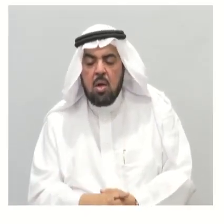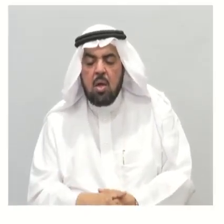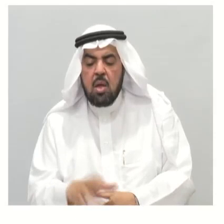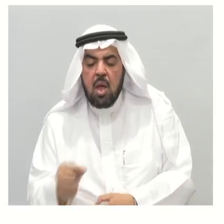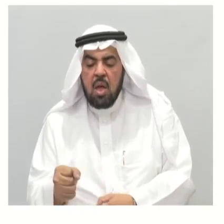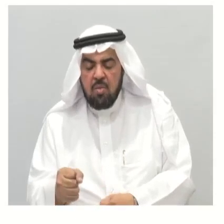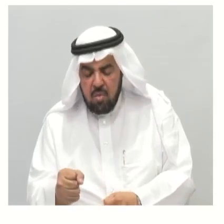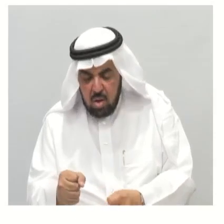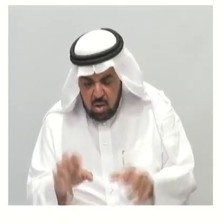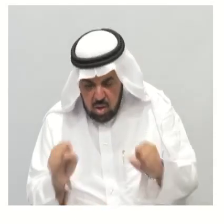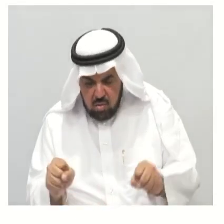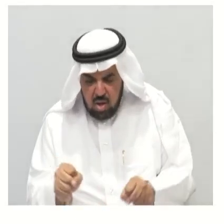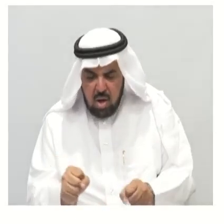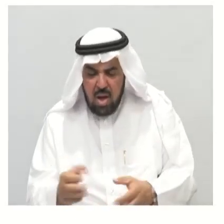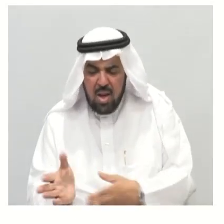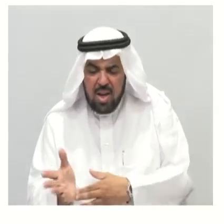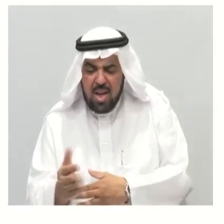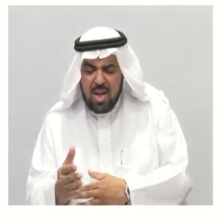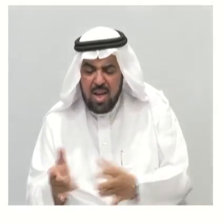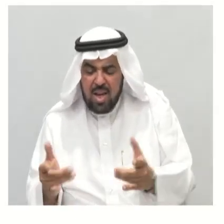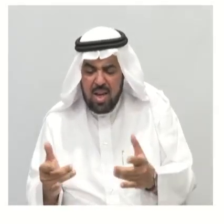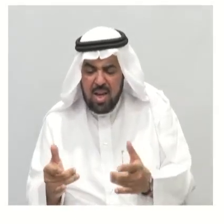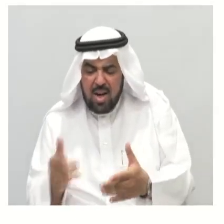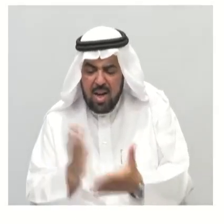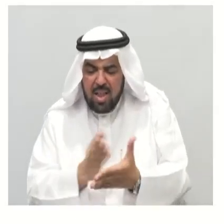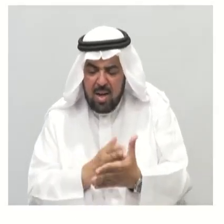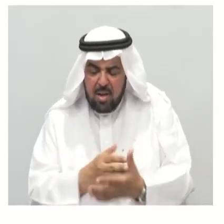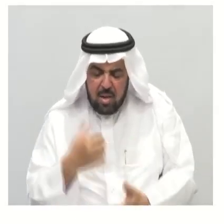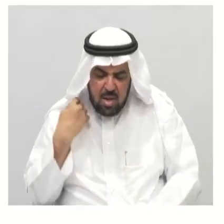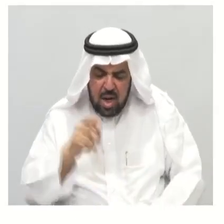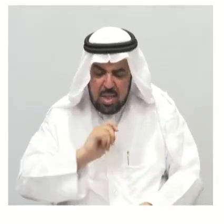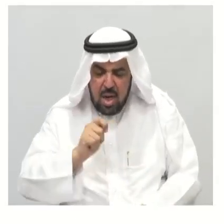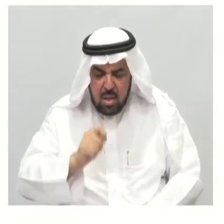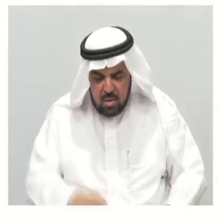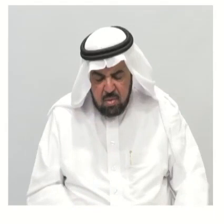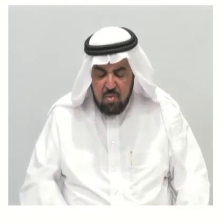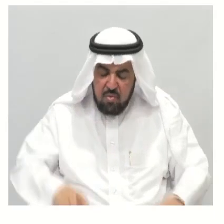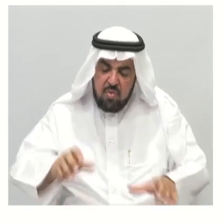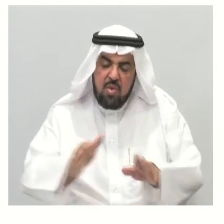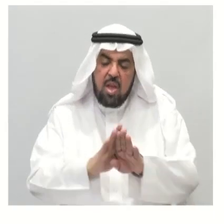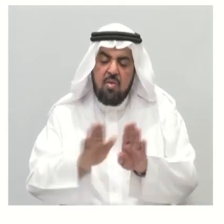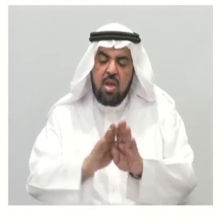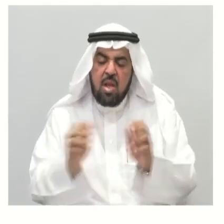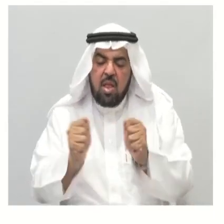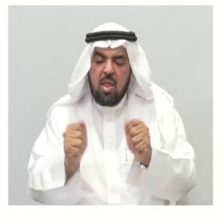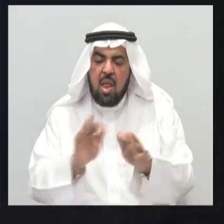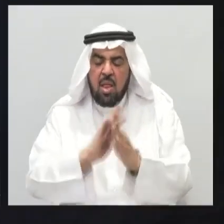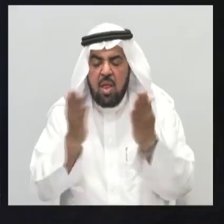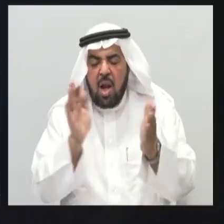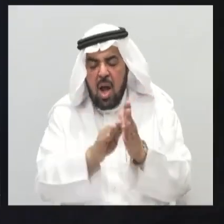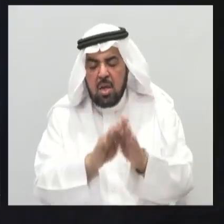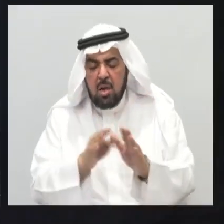كيف تحافظ على الورقيات والخضار لأطول فترة ممكنة في الثلاجة ولا تفسد؟ ماذا